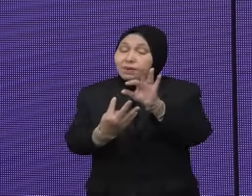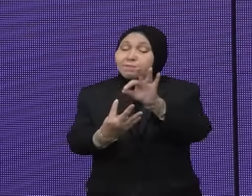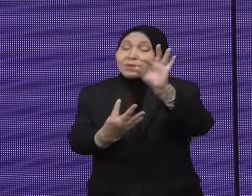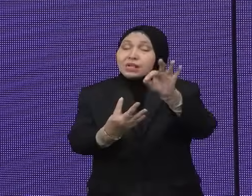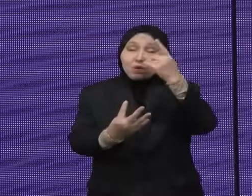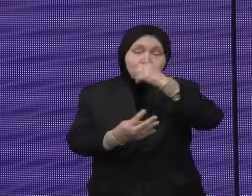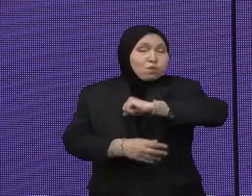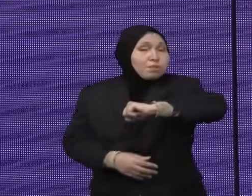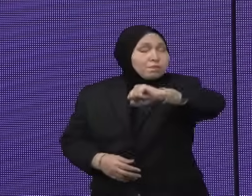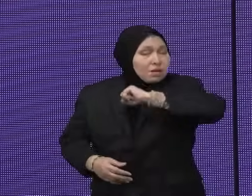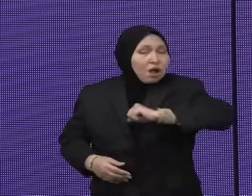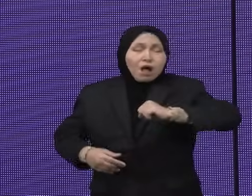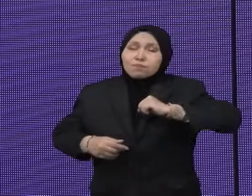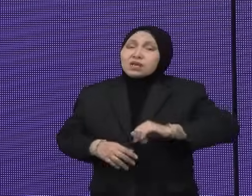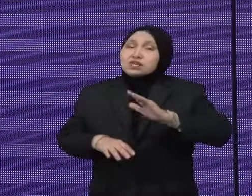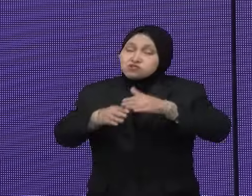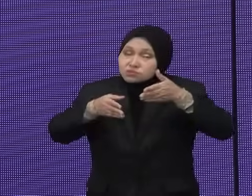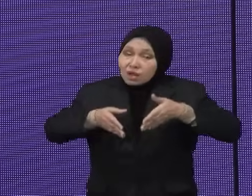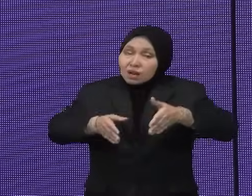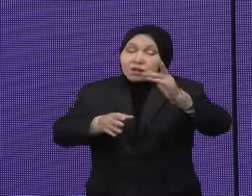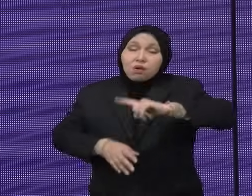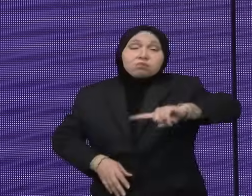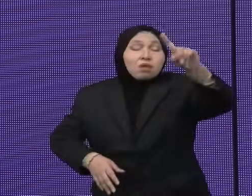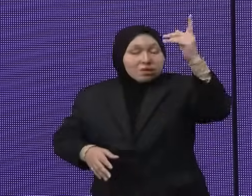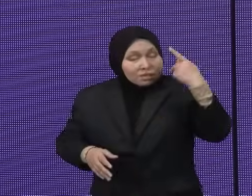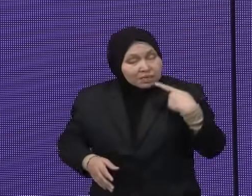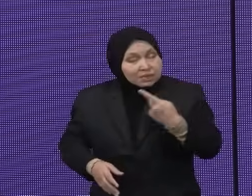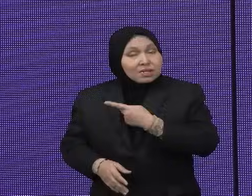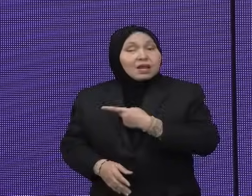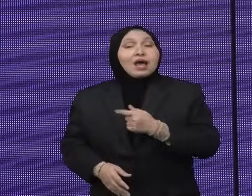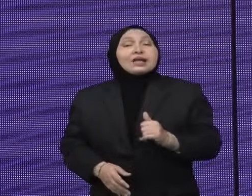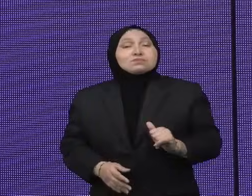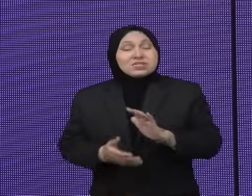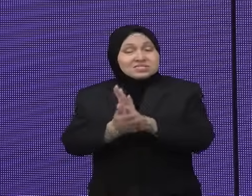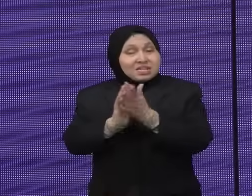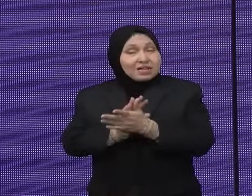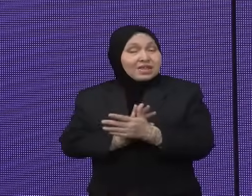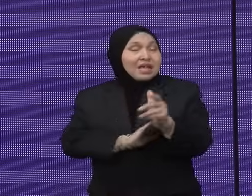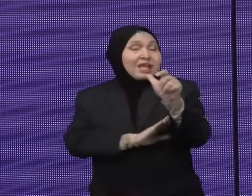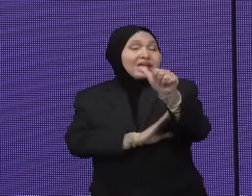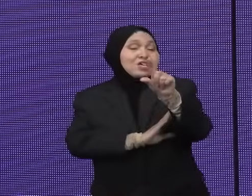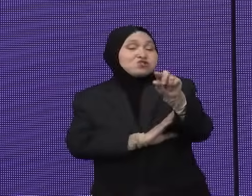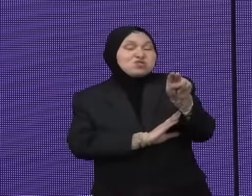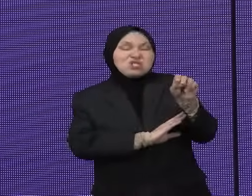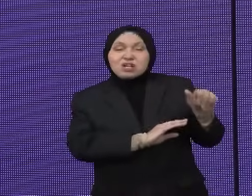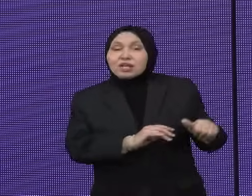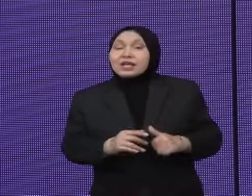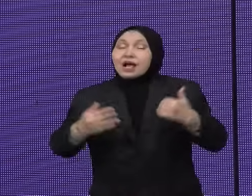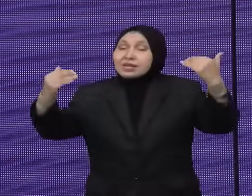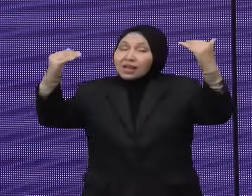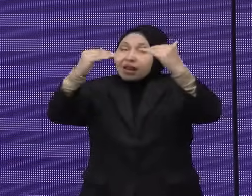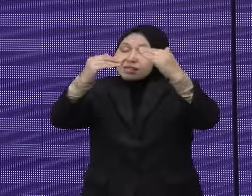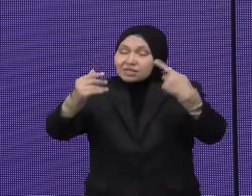untuk berperang, berjuang pada jalan Allah SWT, kitalah, yes, kitalah sebagai ejen keadilan. Kitalah ejen